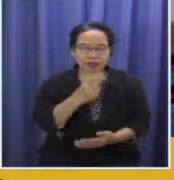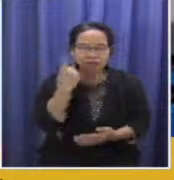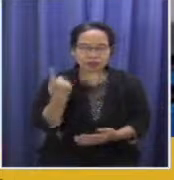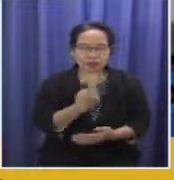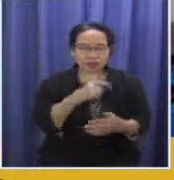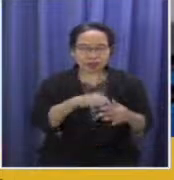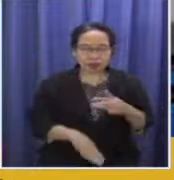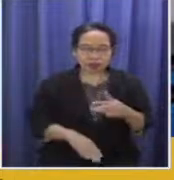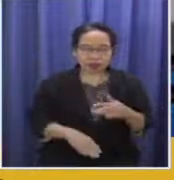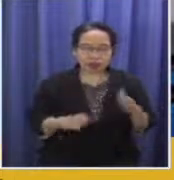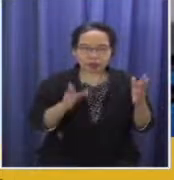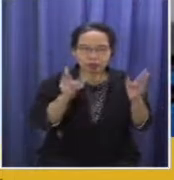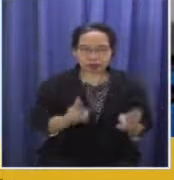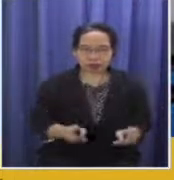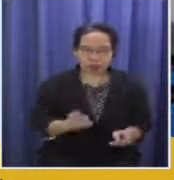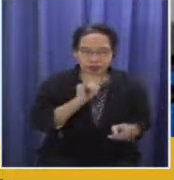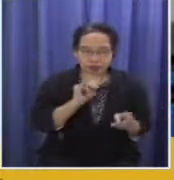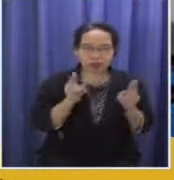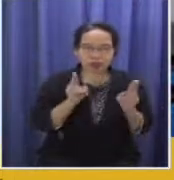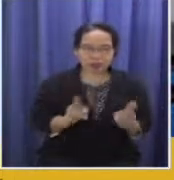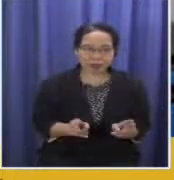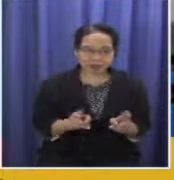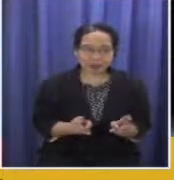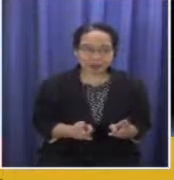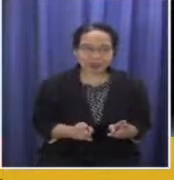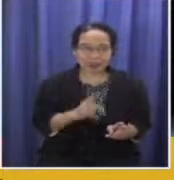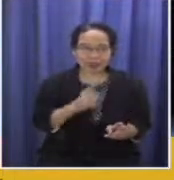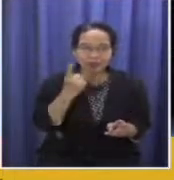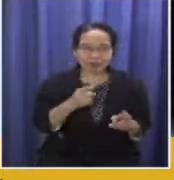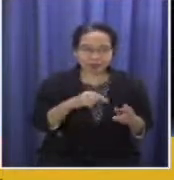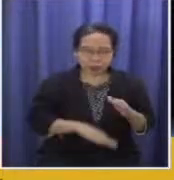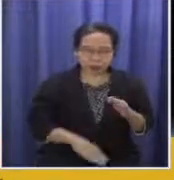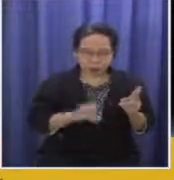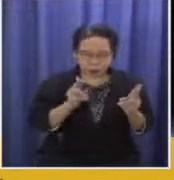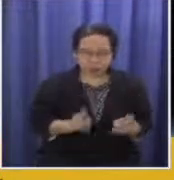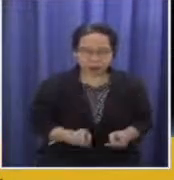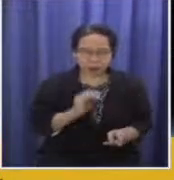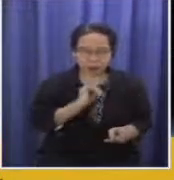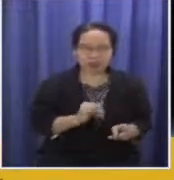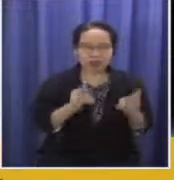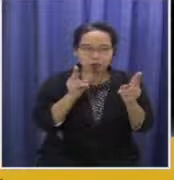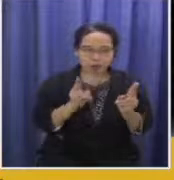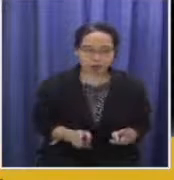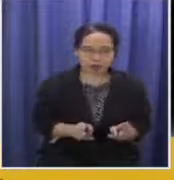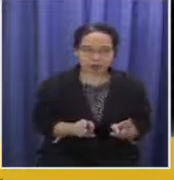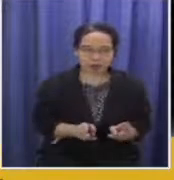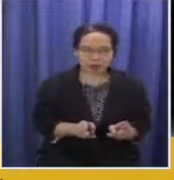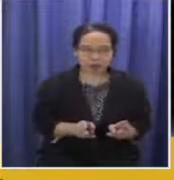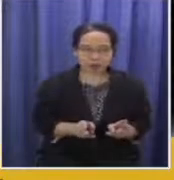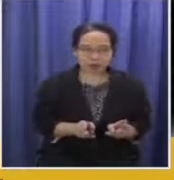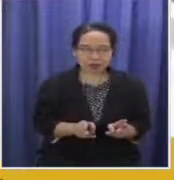Someone born of a human is human. मानिसबाट जन्मेको मानिस नै हुन्छ।